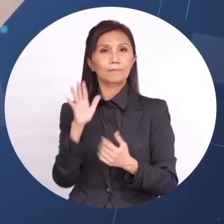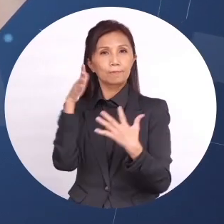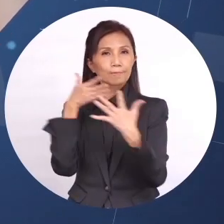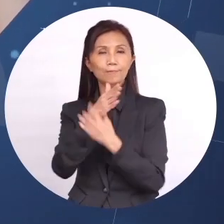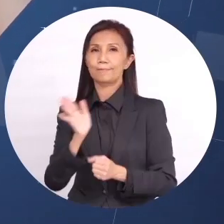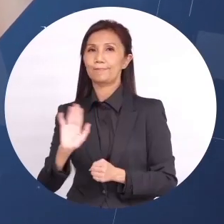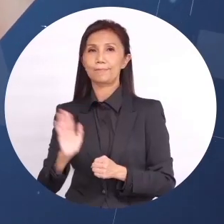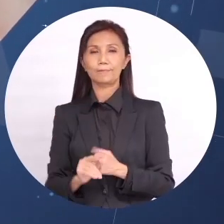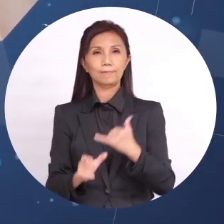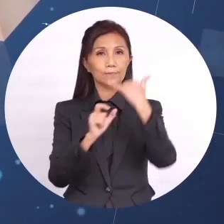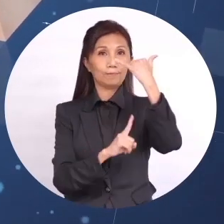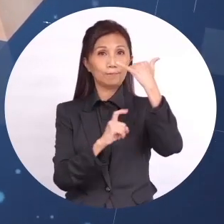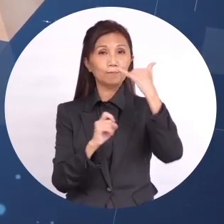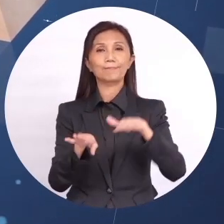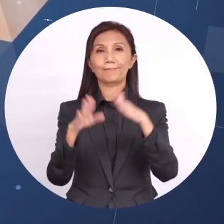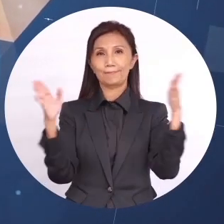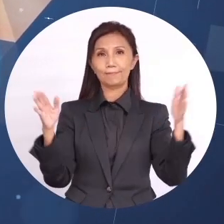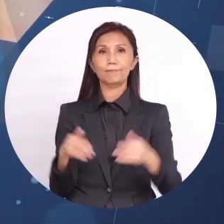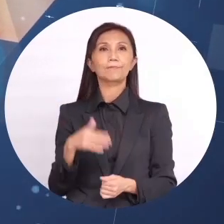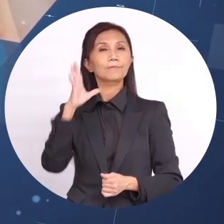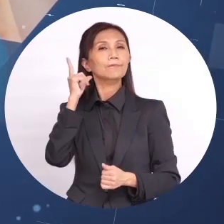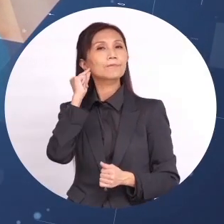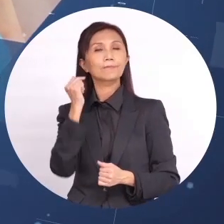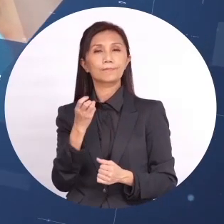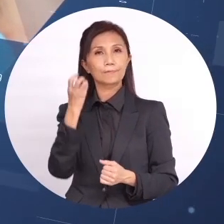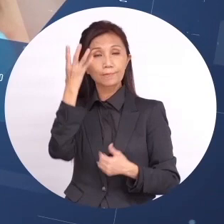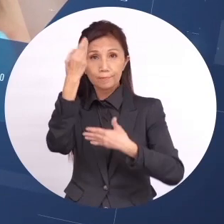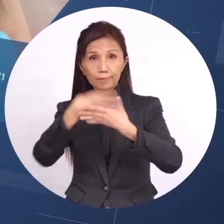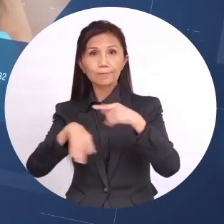扰。在6月19日开始，性别歧视条例